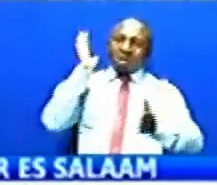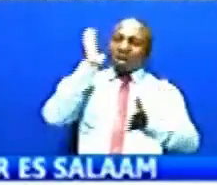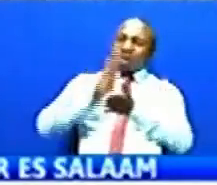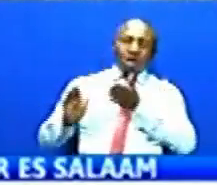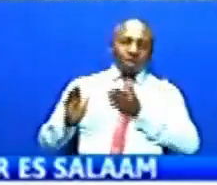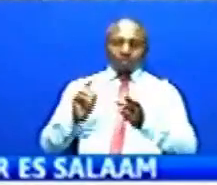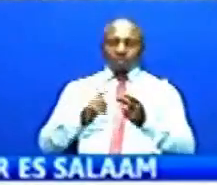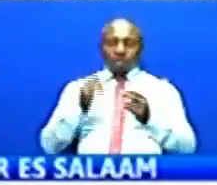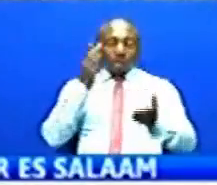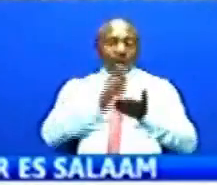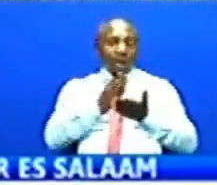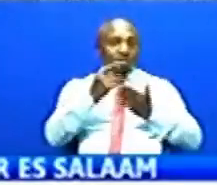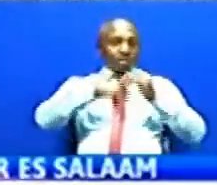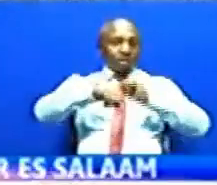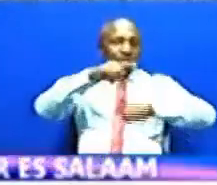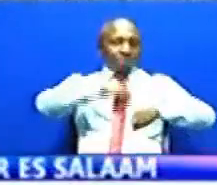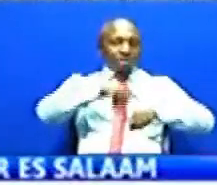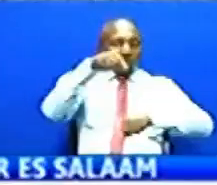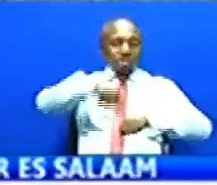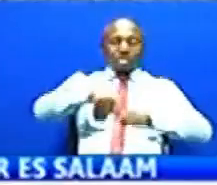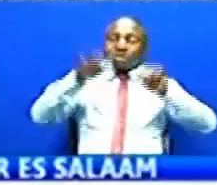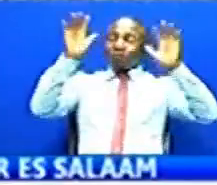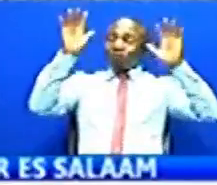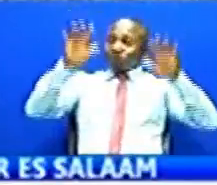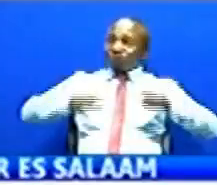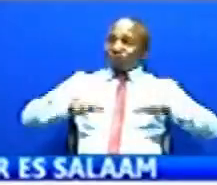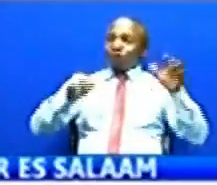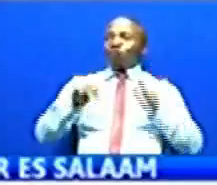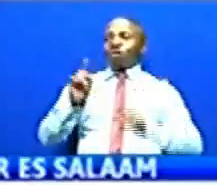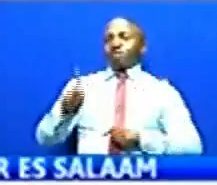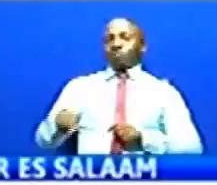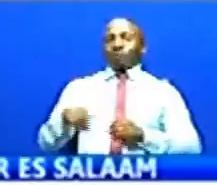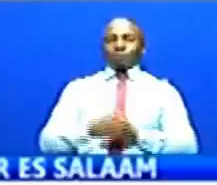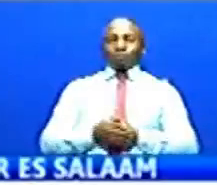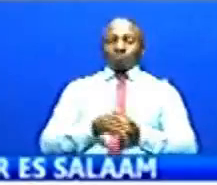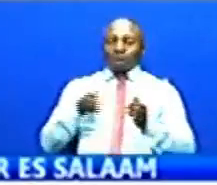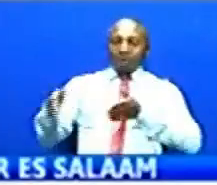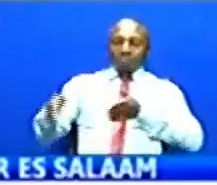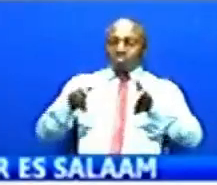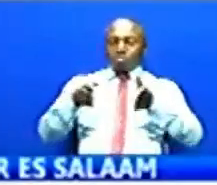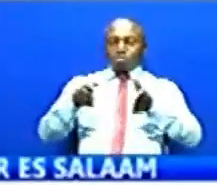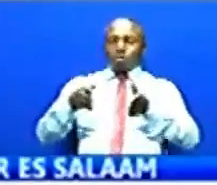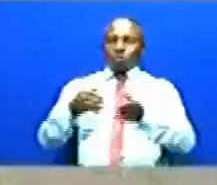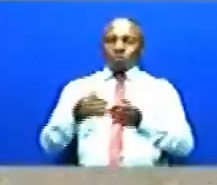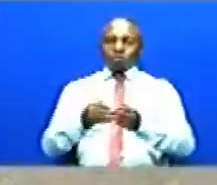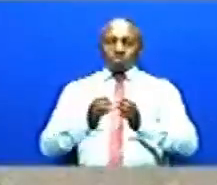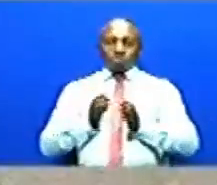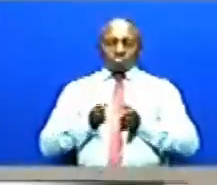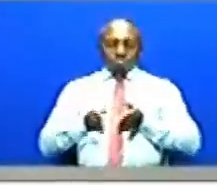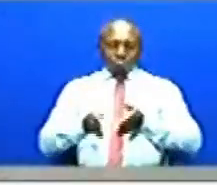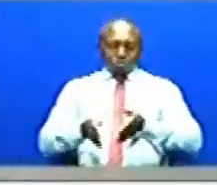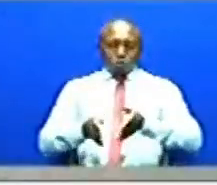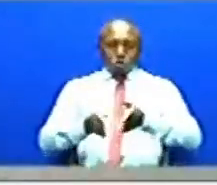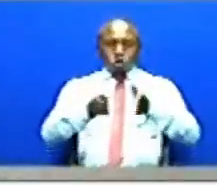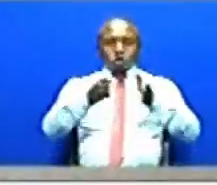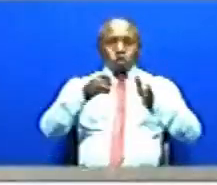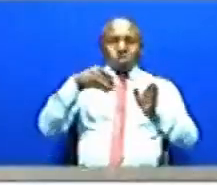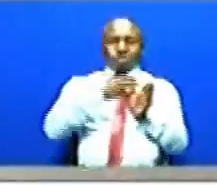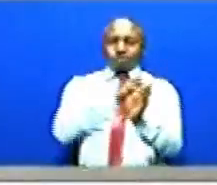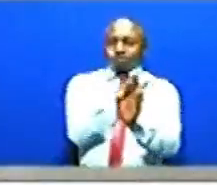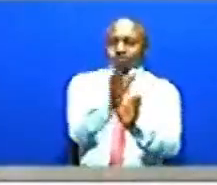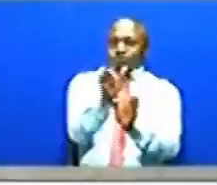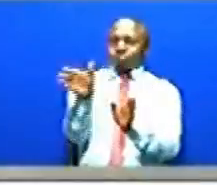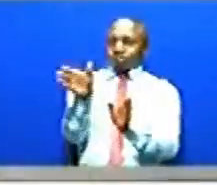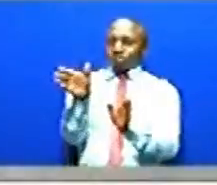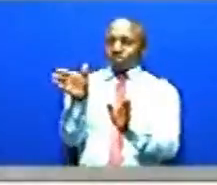kwao, na hasa katika kipindi hiki ambapo mvua zinanyesha. Mto umeacha mwele, unaacha kwenye eneo lake